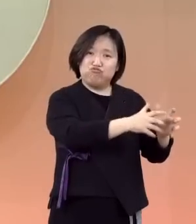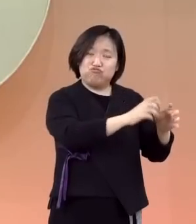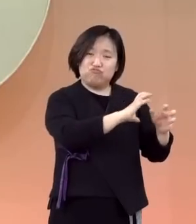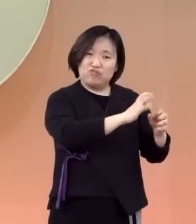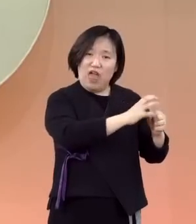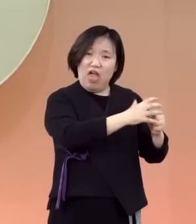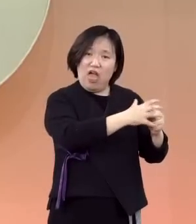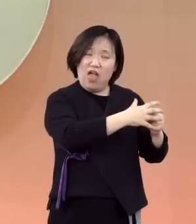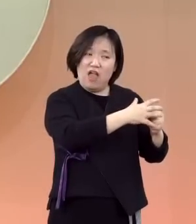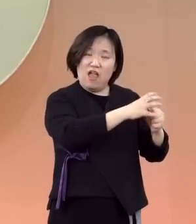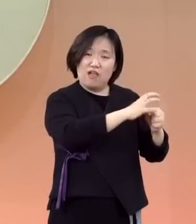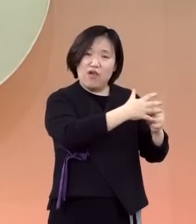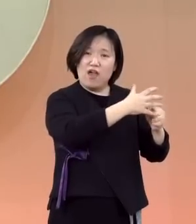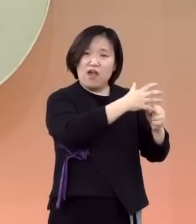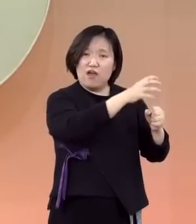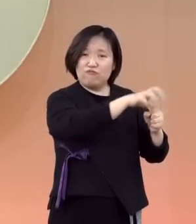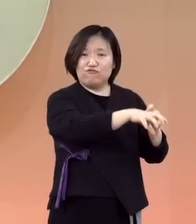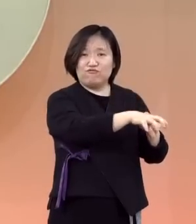다름없었어요.